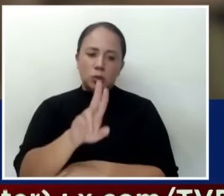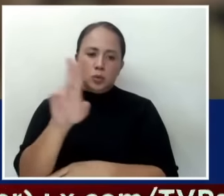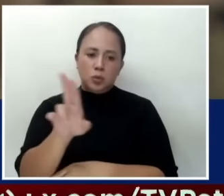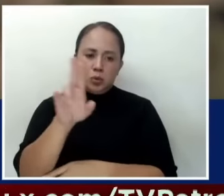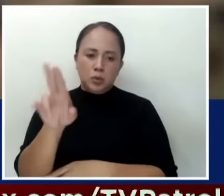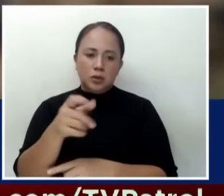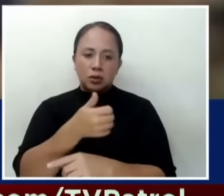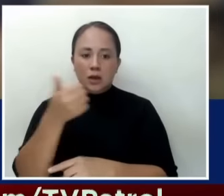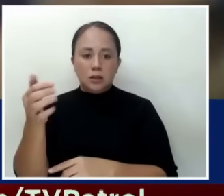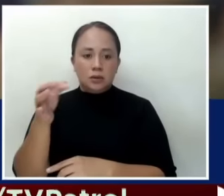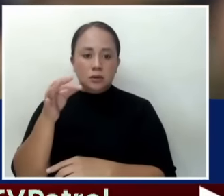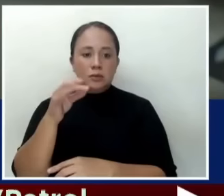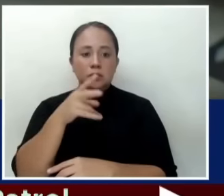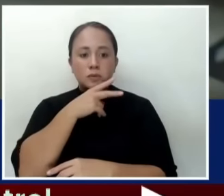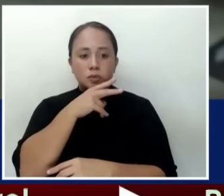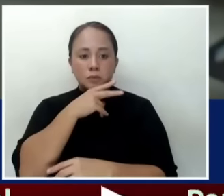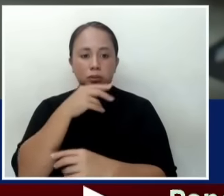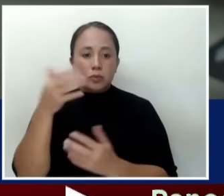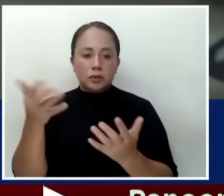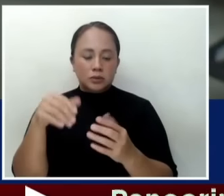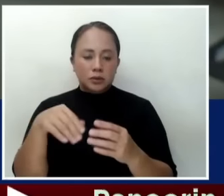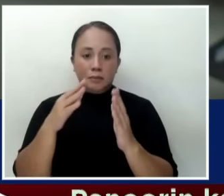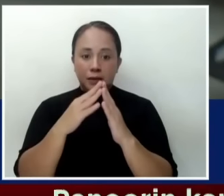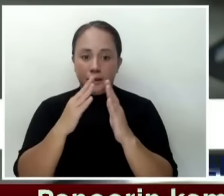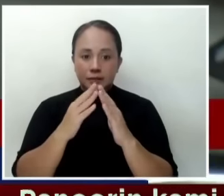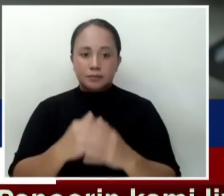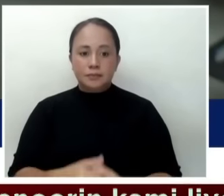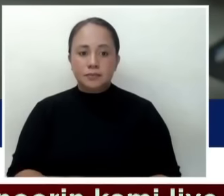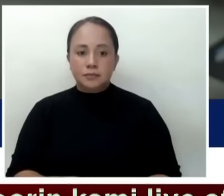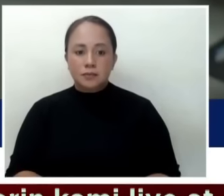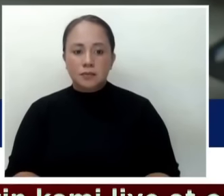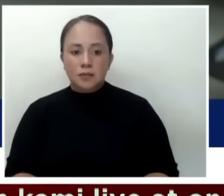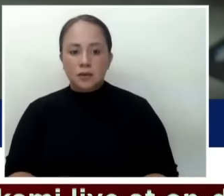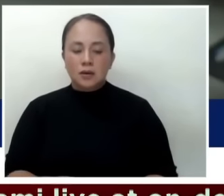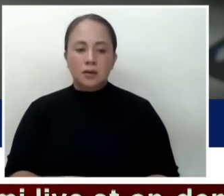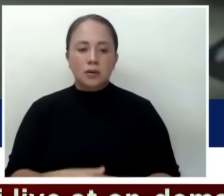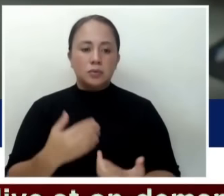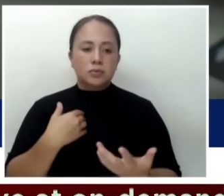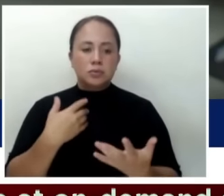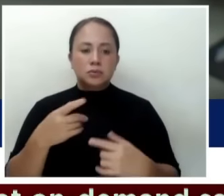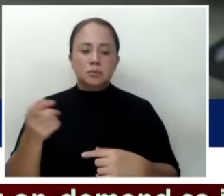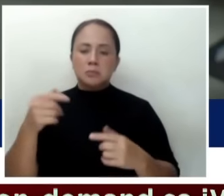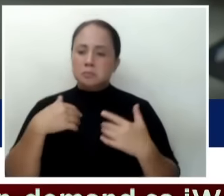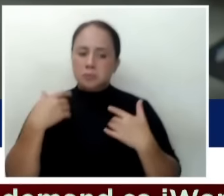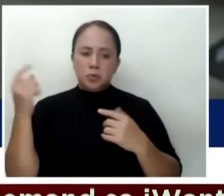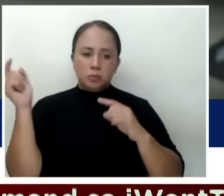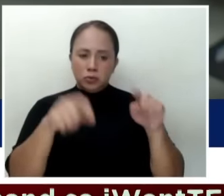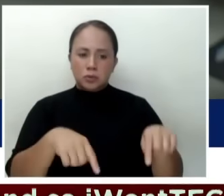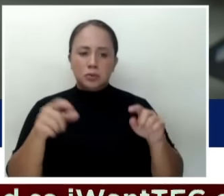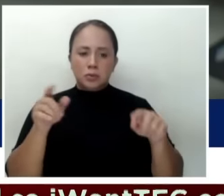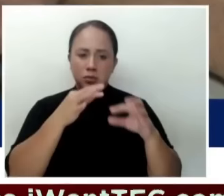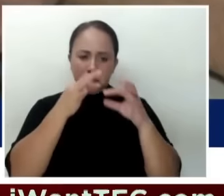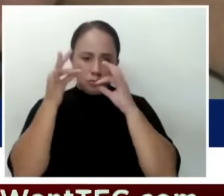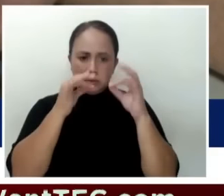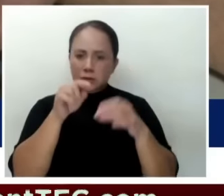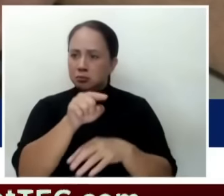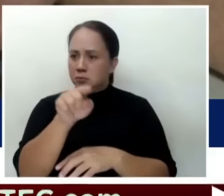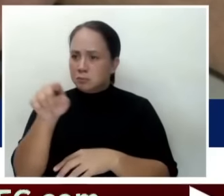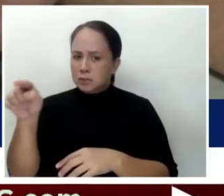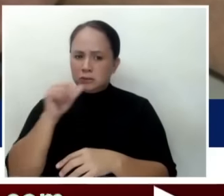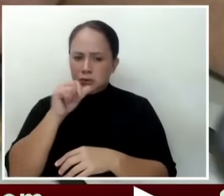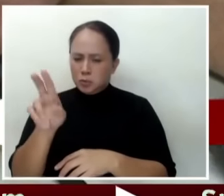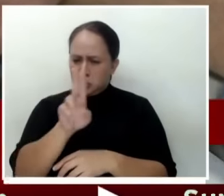ng shabu sa kanyang bahay. Kami lang magkukumpara, may mga edad lang gumagamit niya. Ito mo ito, hindi mo gumagamit eh. Ayon